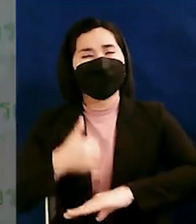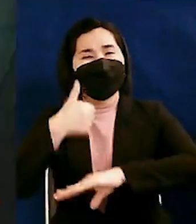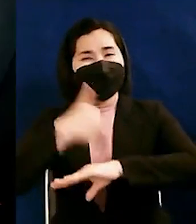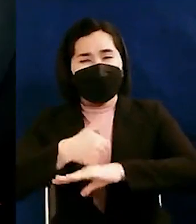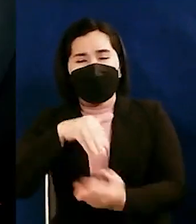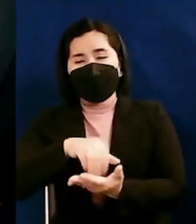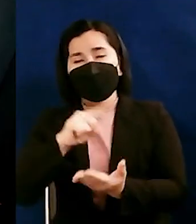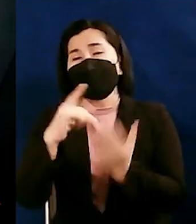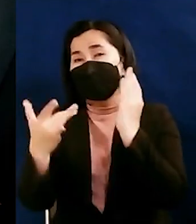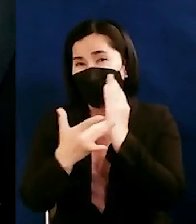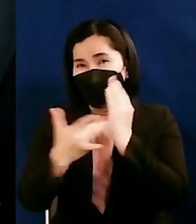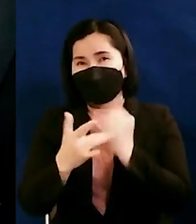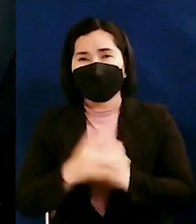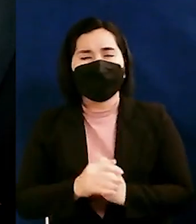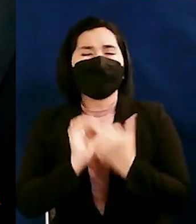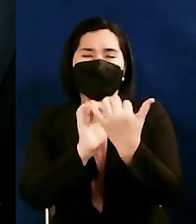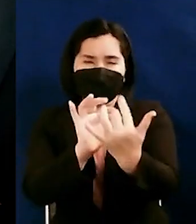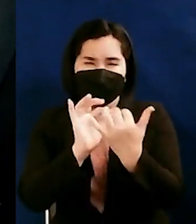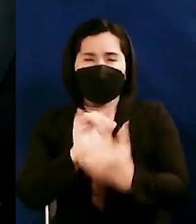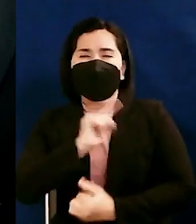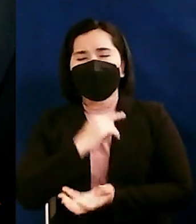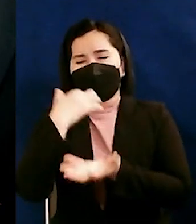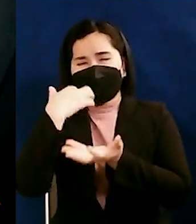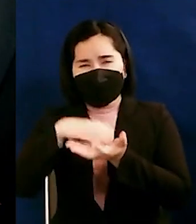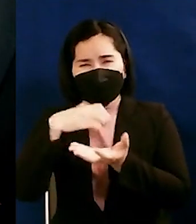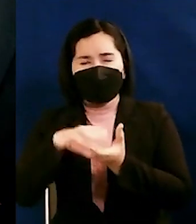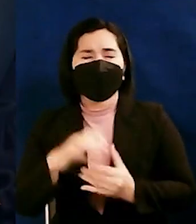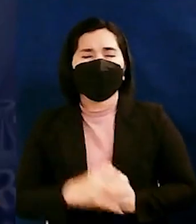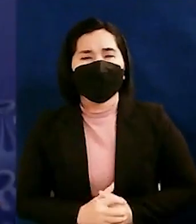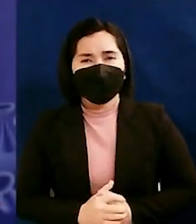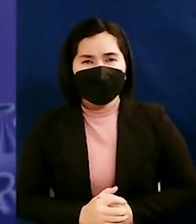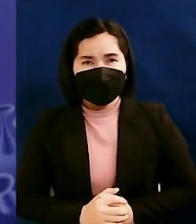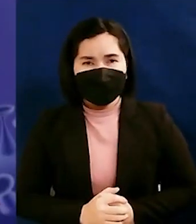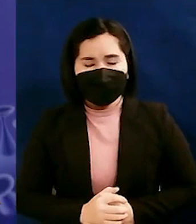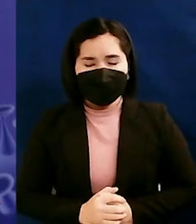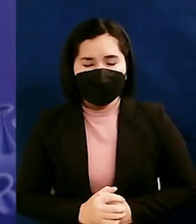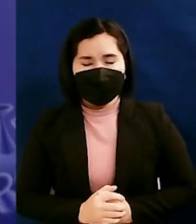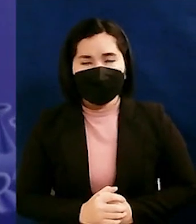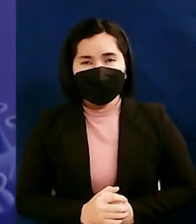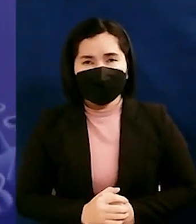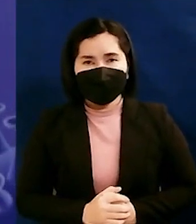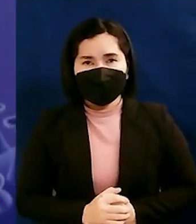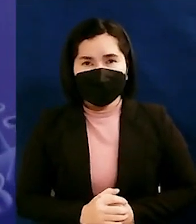นย์เทคโนโลยีสารสนเทศและการสื่อสารได้ให้ข้อมูลค่ะ ครับในส่วนของ